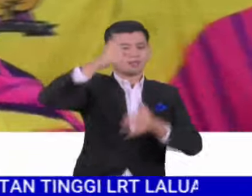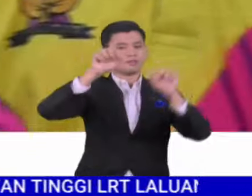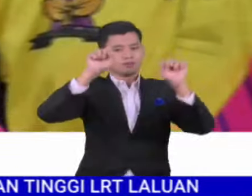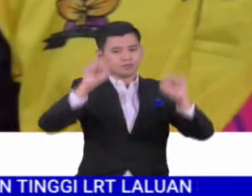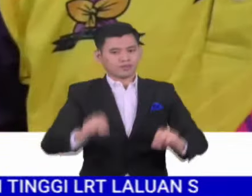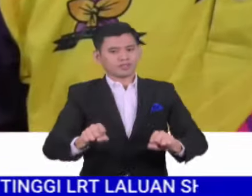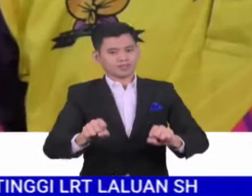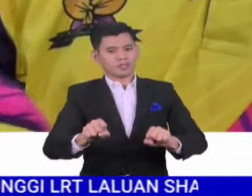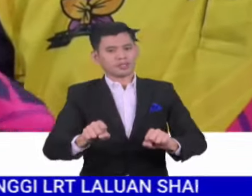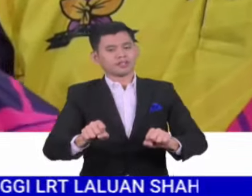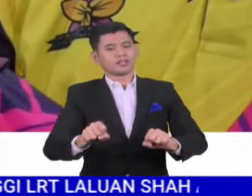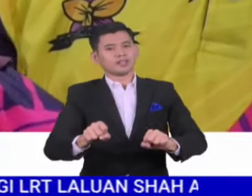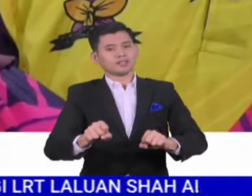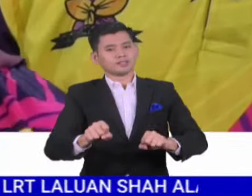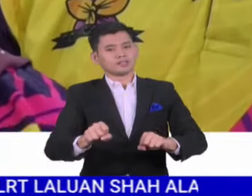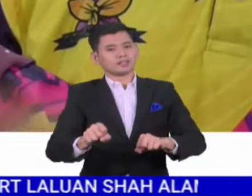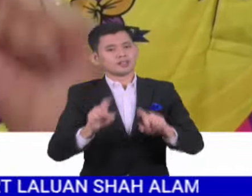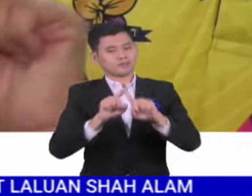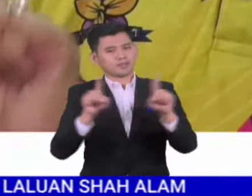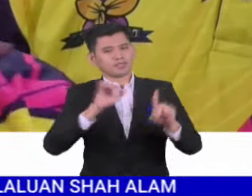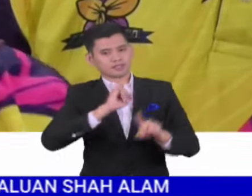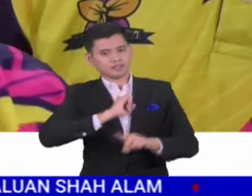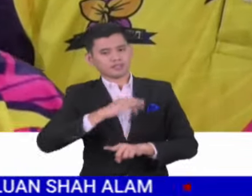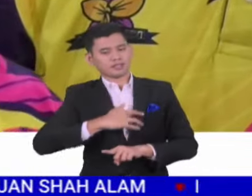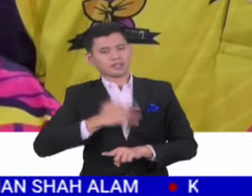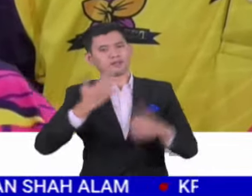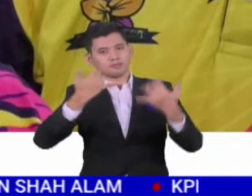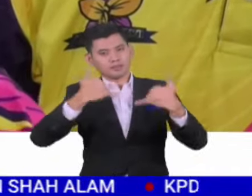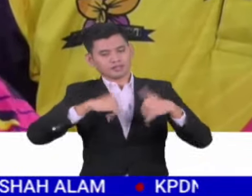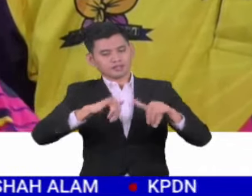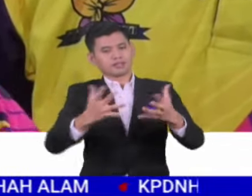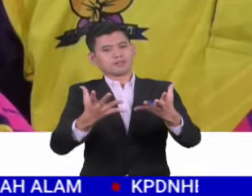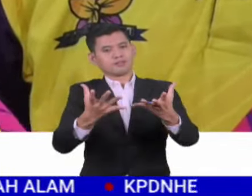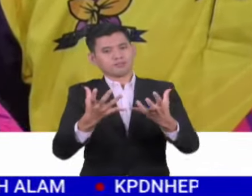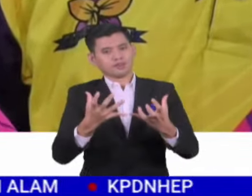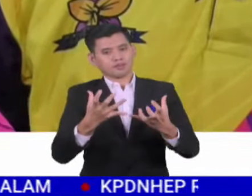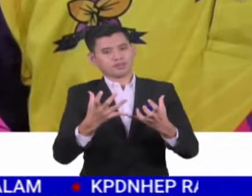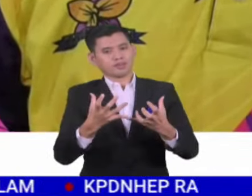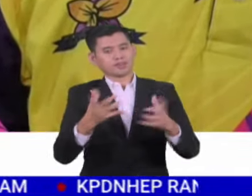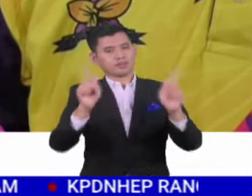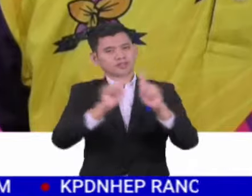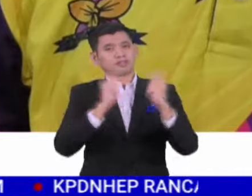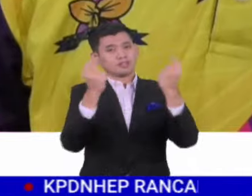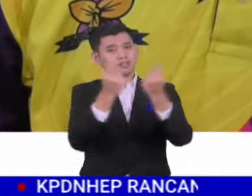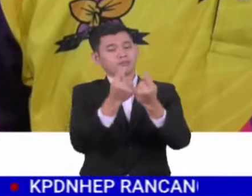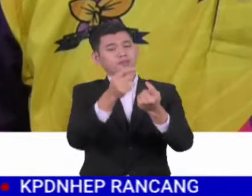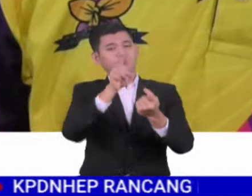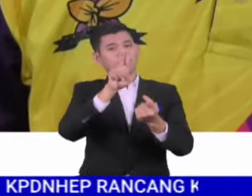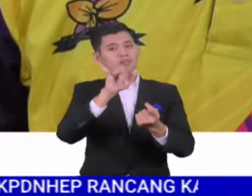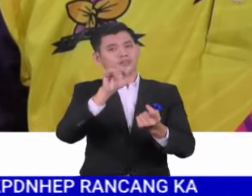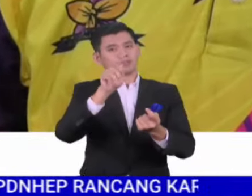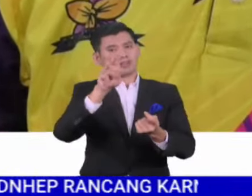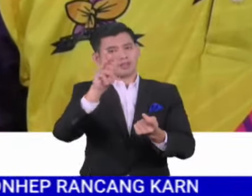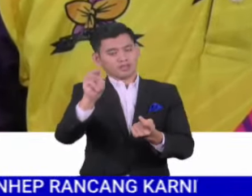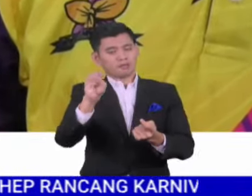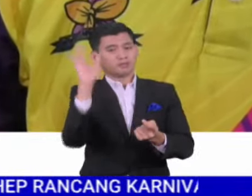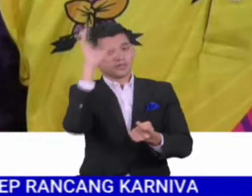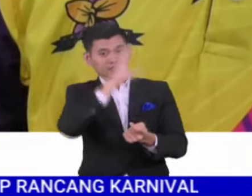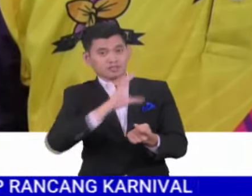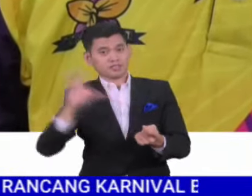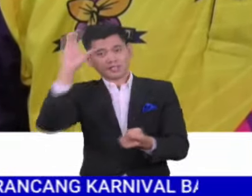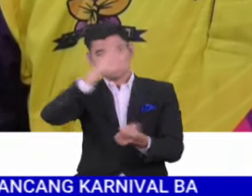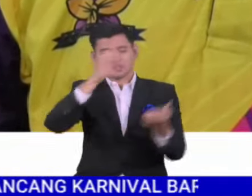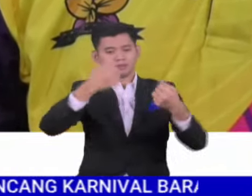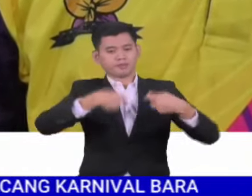consider sama je dulu. Walau bagaimanapun, saya still nakkan pihak FC ini mencari ruang untuk